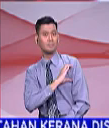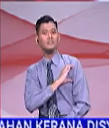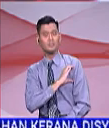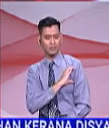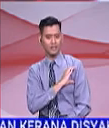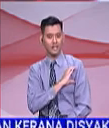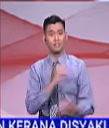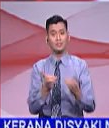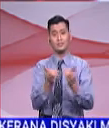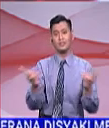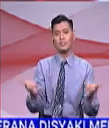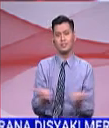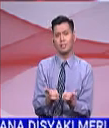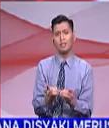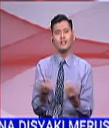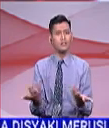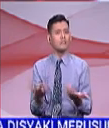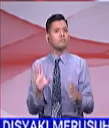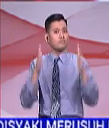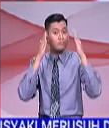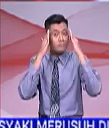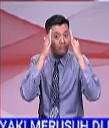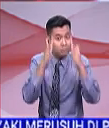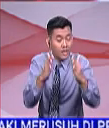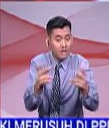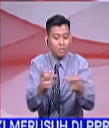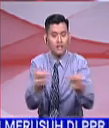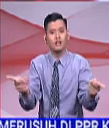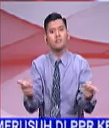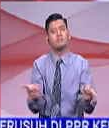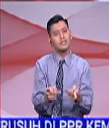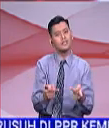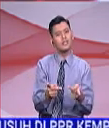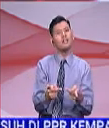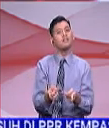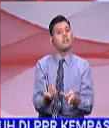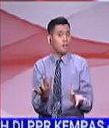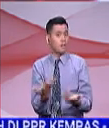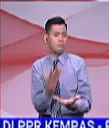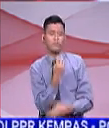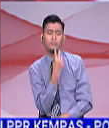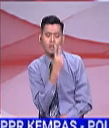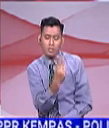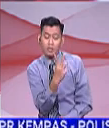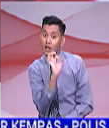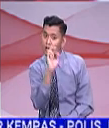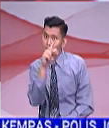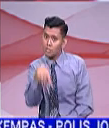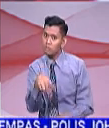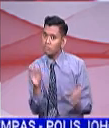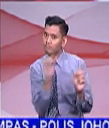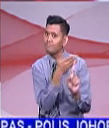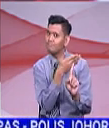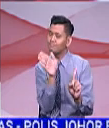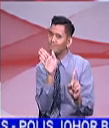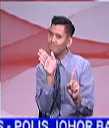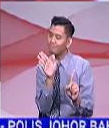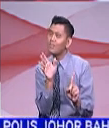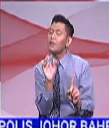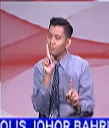Baharudin Mat Taib berkata pihaknya memberi tumpuan di kawasan tersebut bagi memastikan SOP terkini